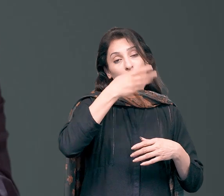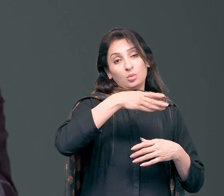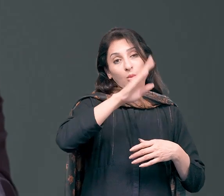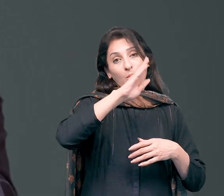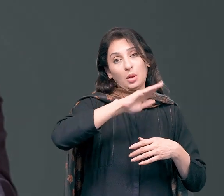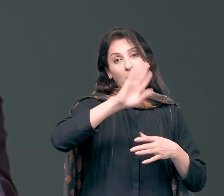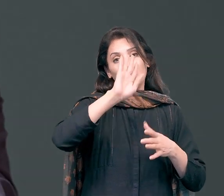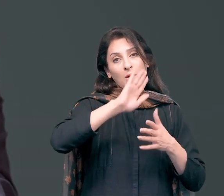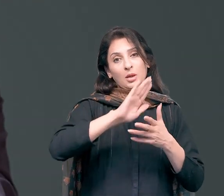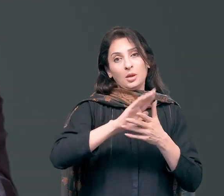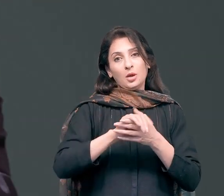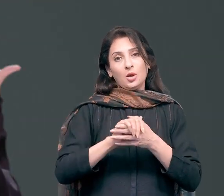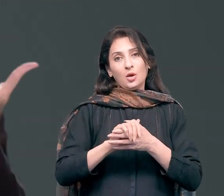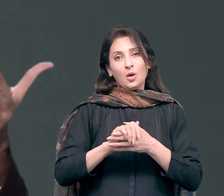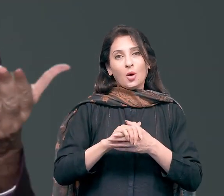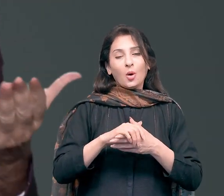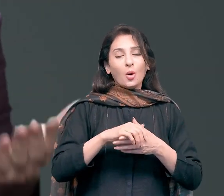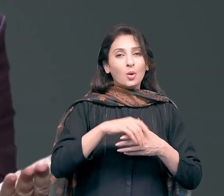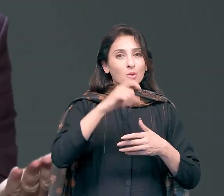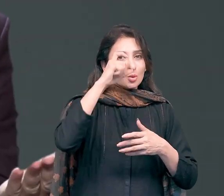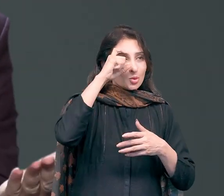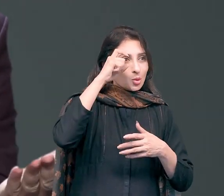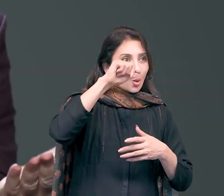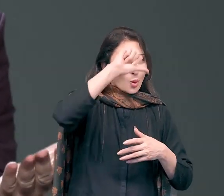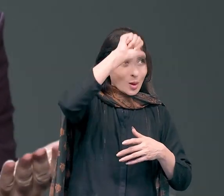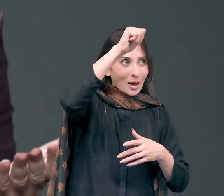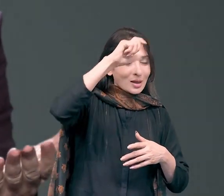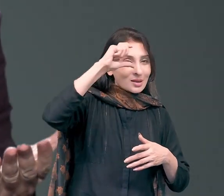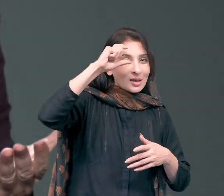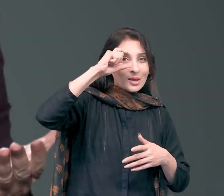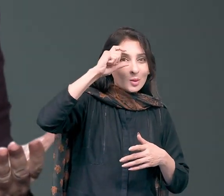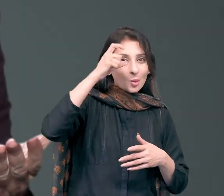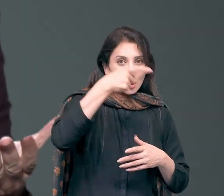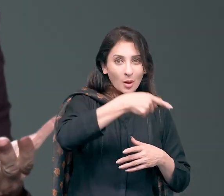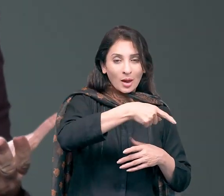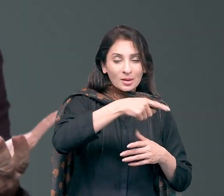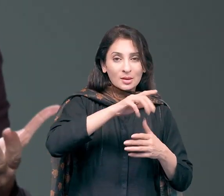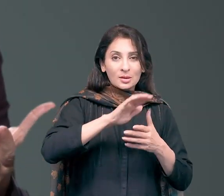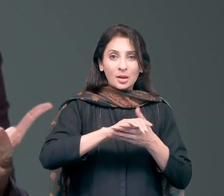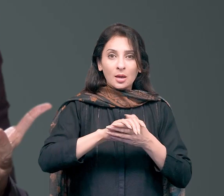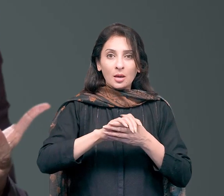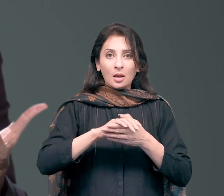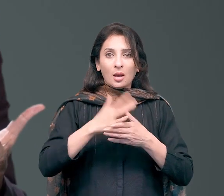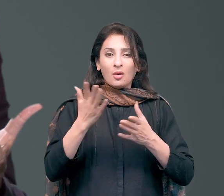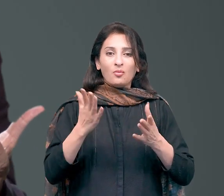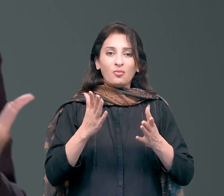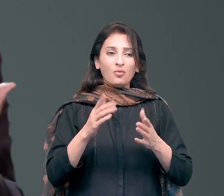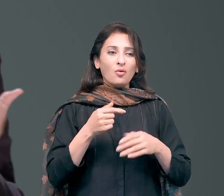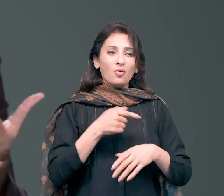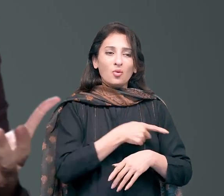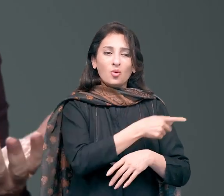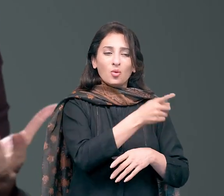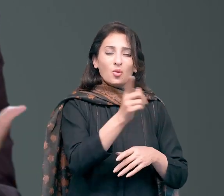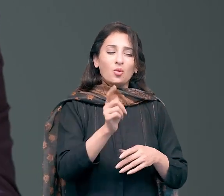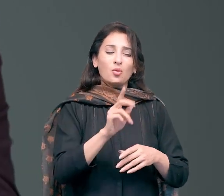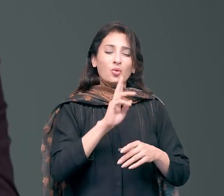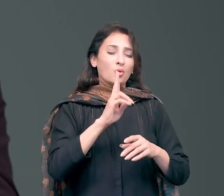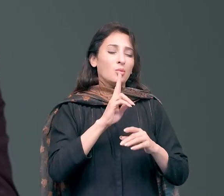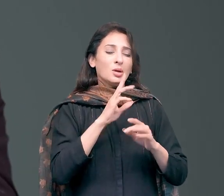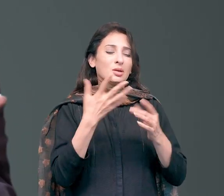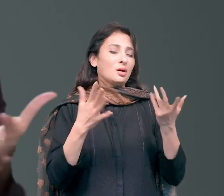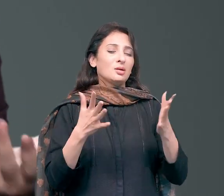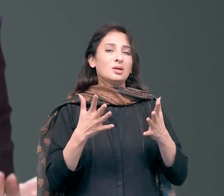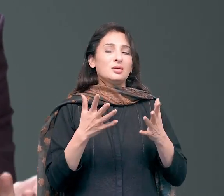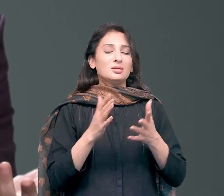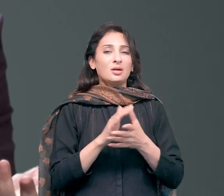قائل نہیں کر سکے، جو انتہا پسند ان کا طبقہ تھا، جس میں اس وقت کے بڑے نامور کمیونسٹ بھی شامل